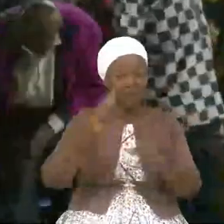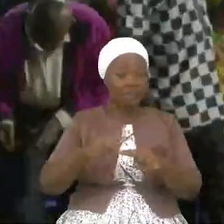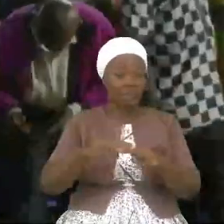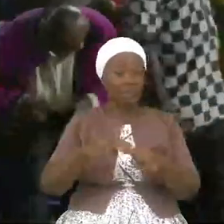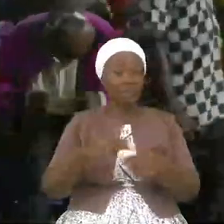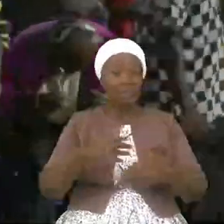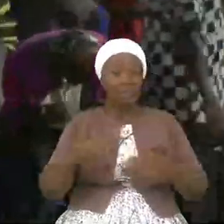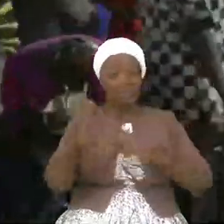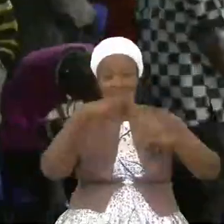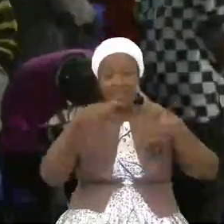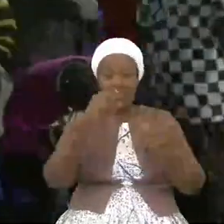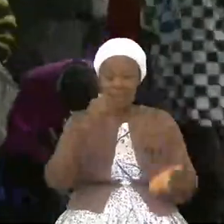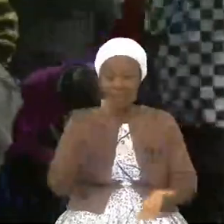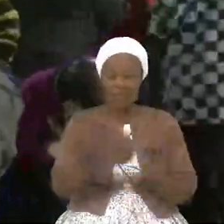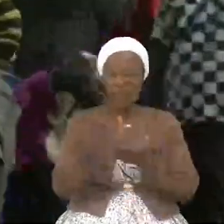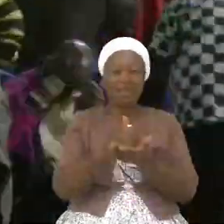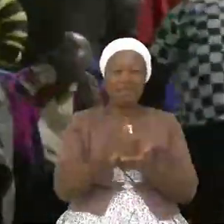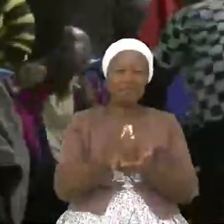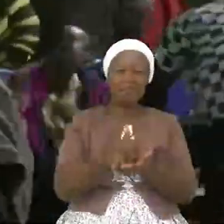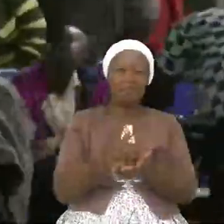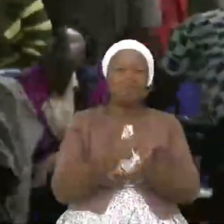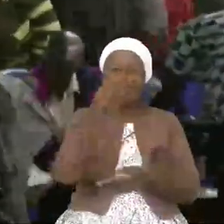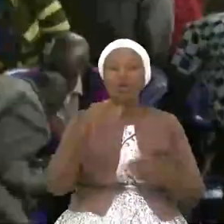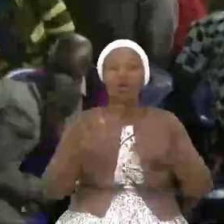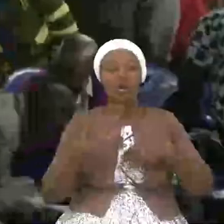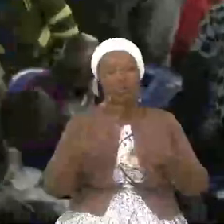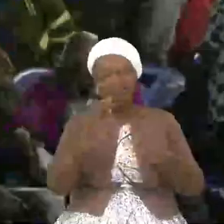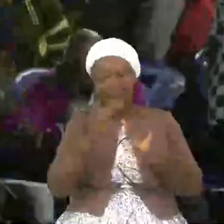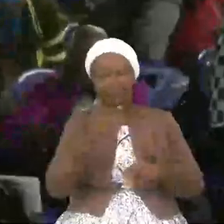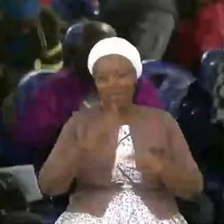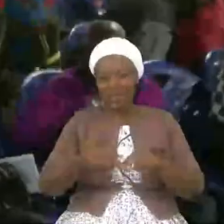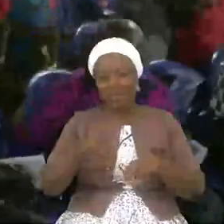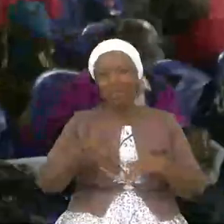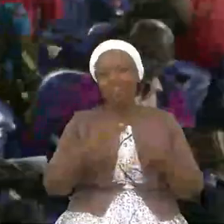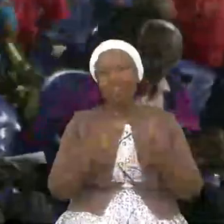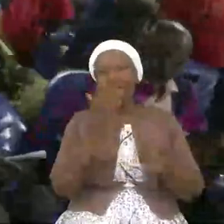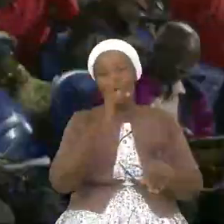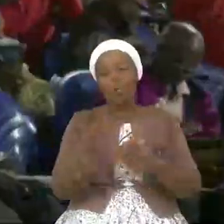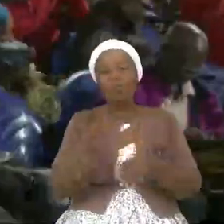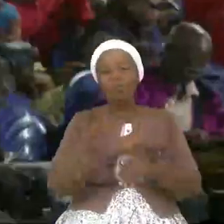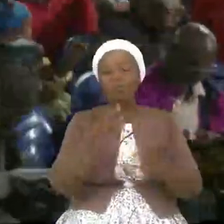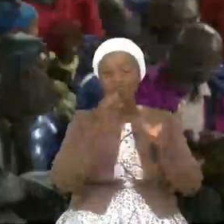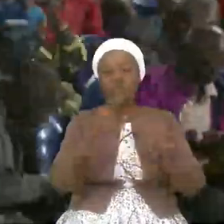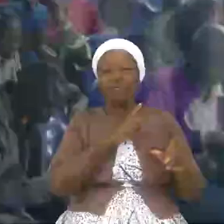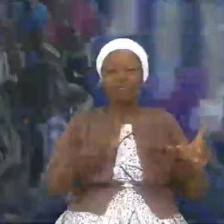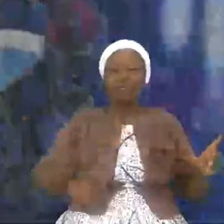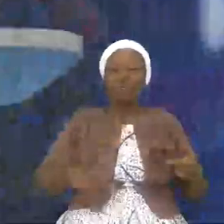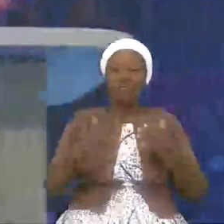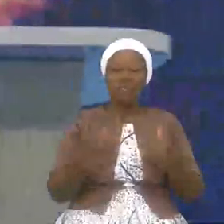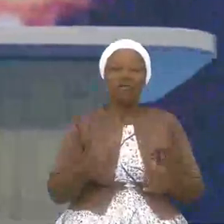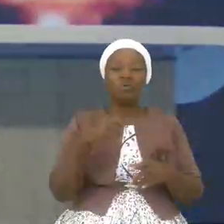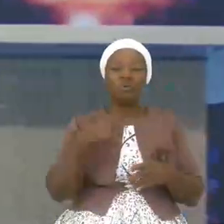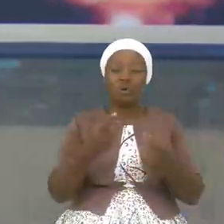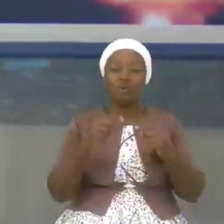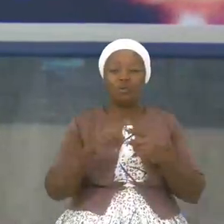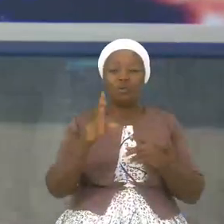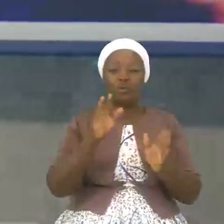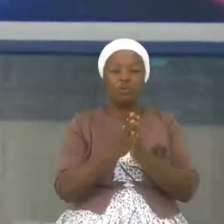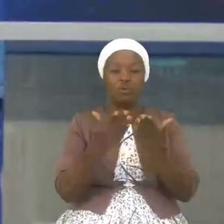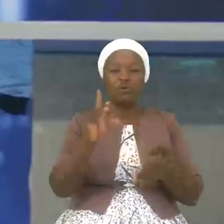vous asseoir. Dieu vous a déjà béni. Asseyez-vous dans les promesses et les bénitions du Seigneur. Nous venons